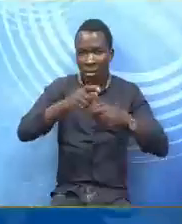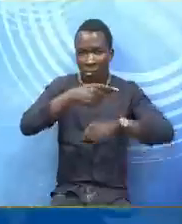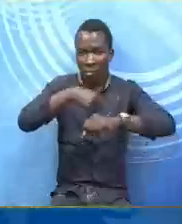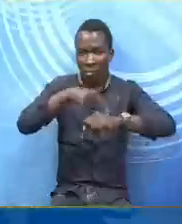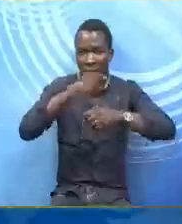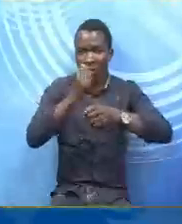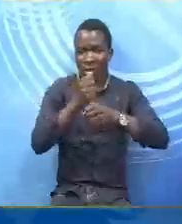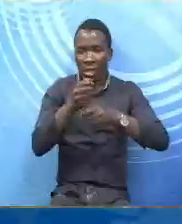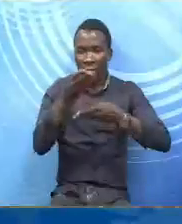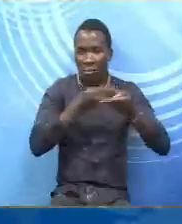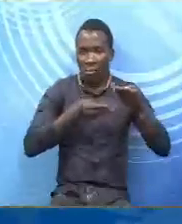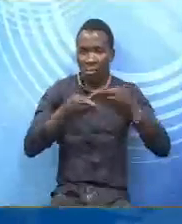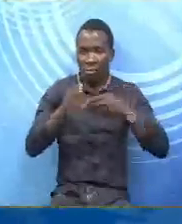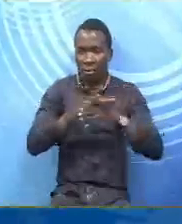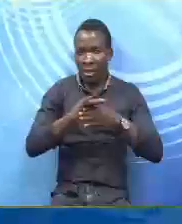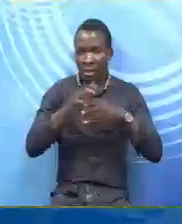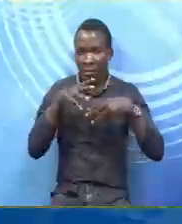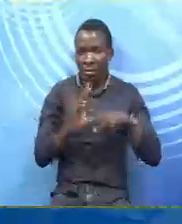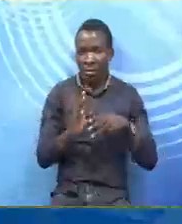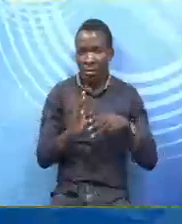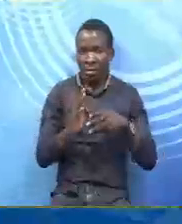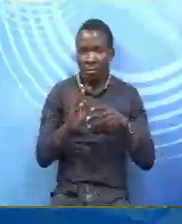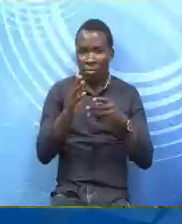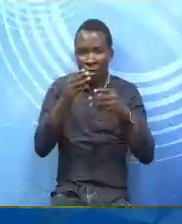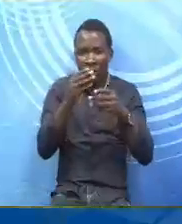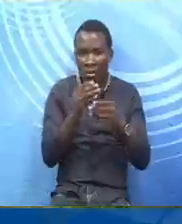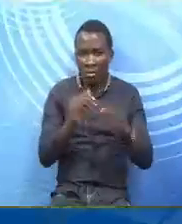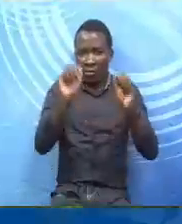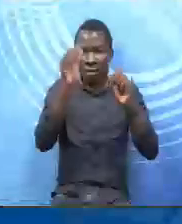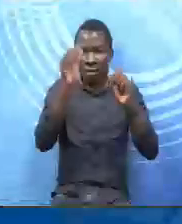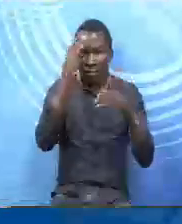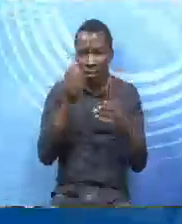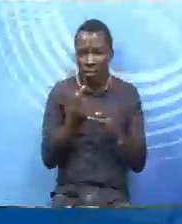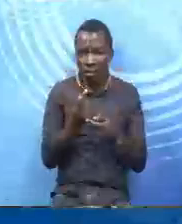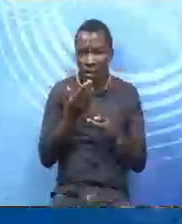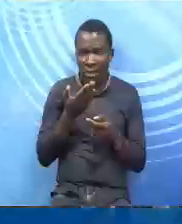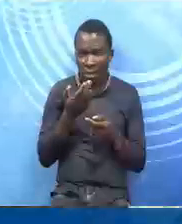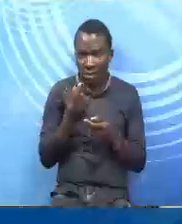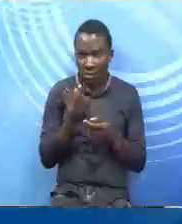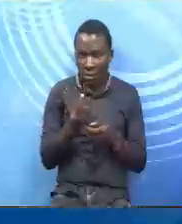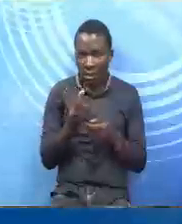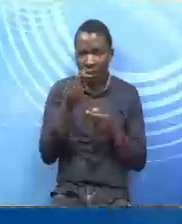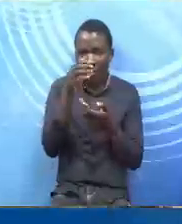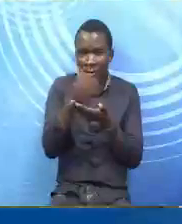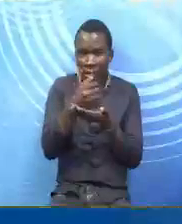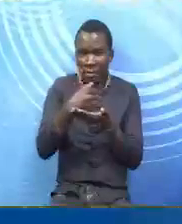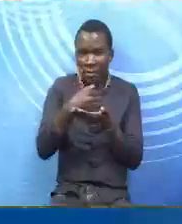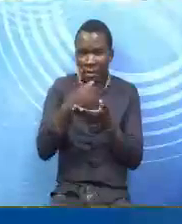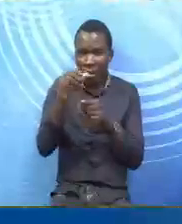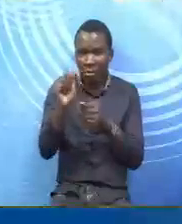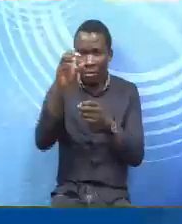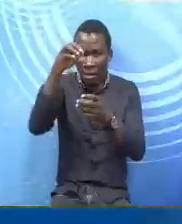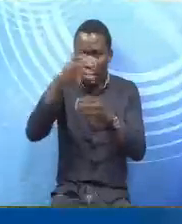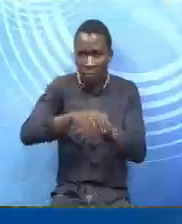bakora ubucuruzi ngo mu rwego rwo kubuzahura ngo kuko bitewe n'uko udufaranga duke ngo bari barizigamye natwe ngo batukozeho ngo none